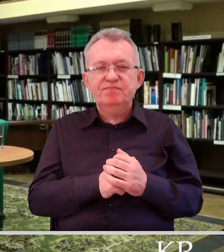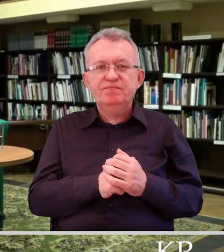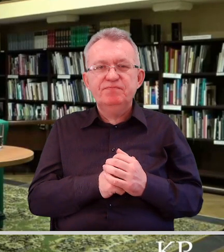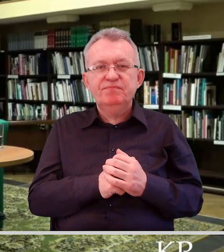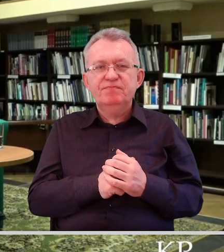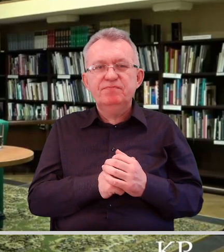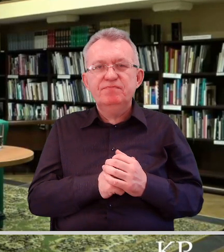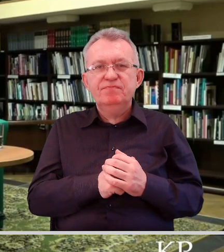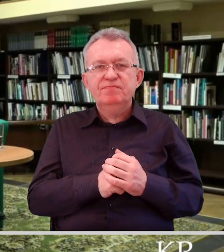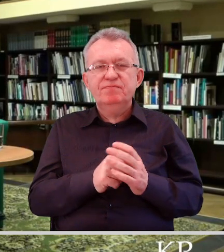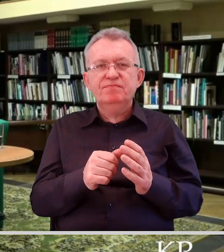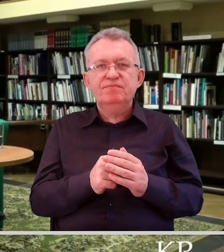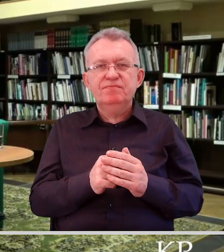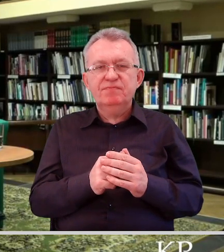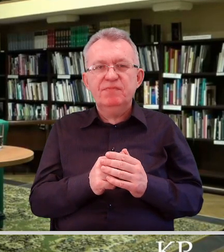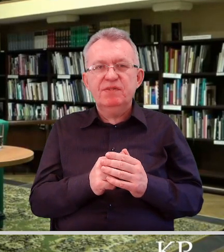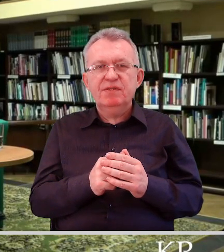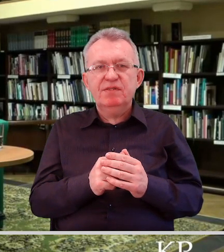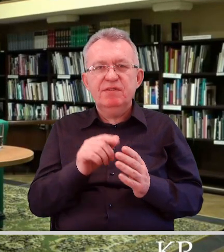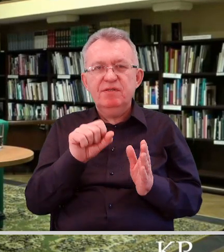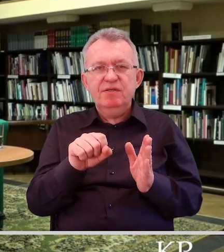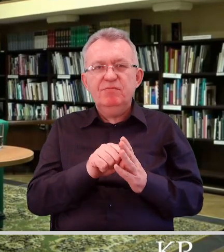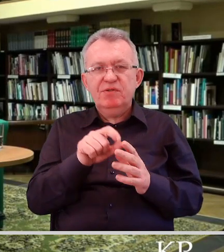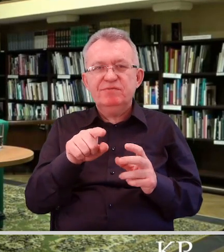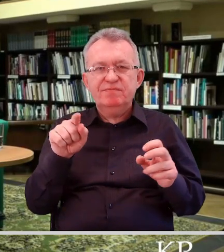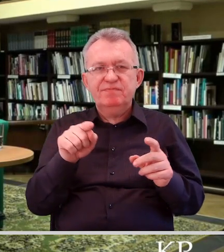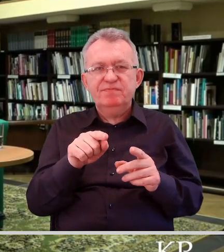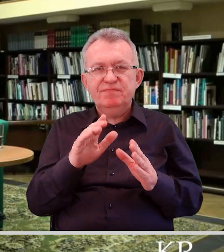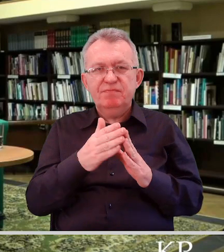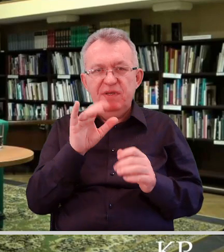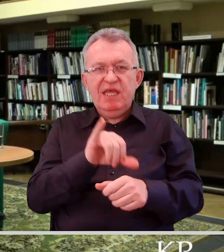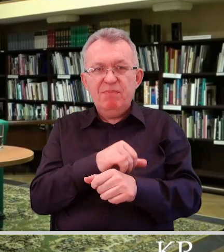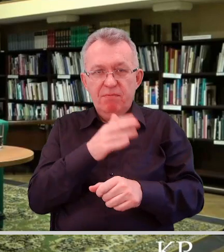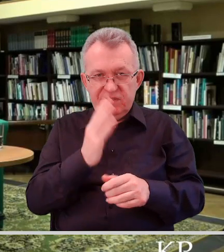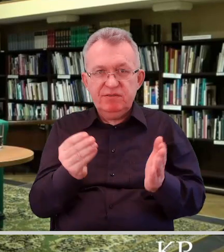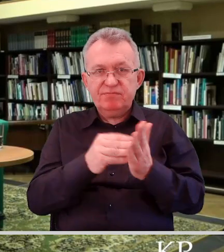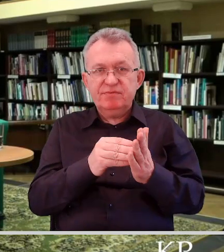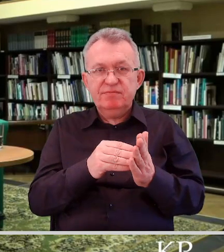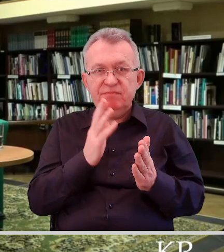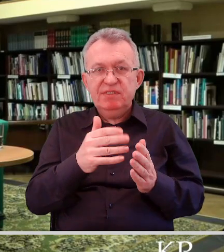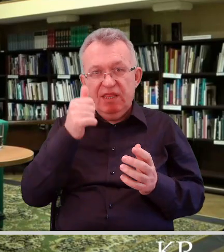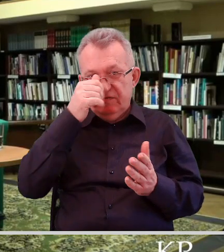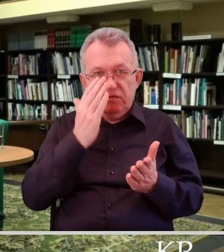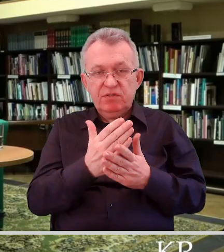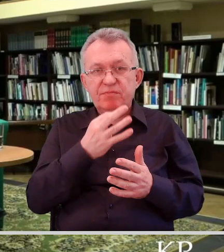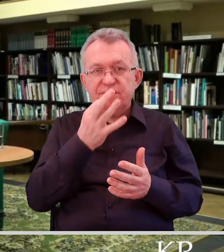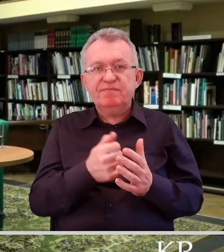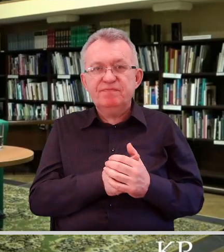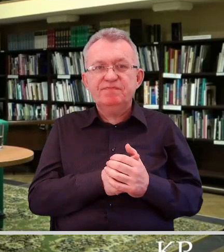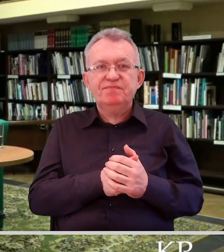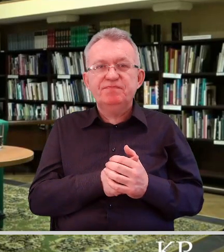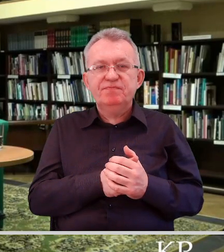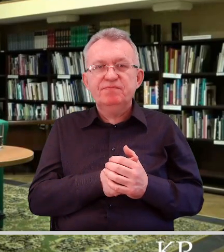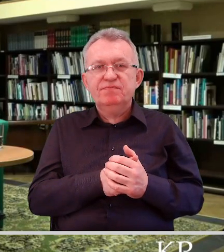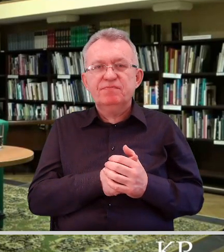Mm-hmm. Pytam, tak. A proszę zaspoilerować, czy będzie imię? Kreski, czy to mam? Oj, tam się chyba